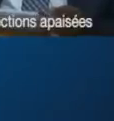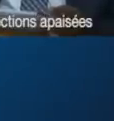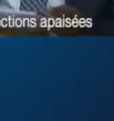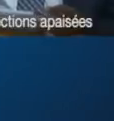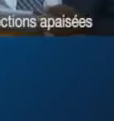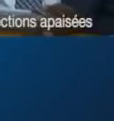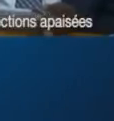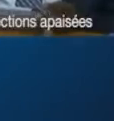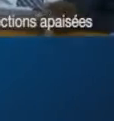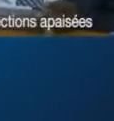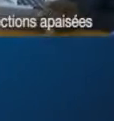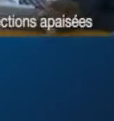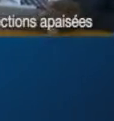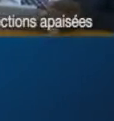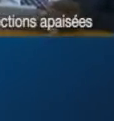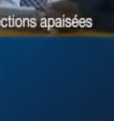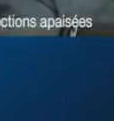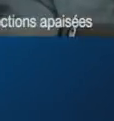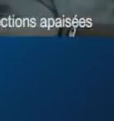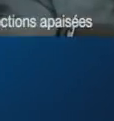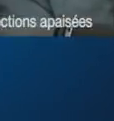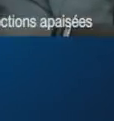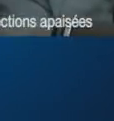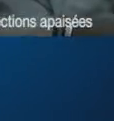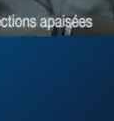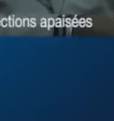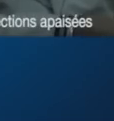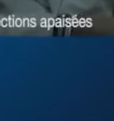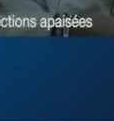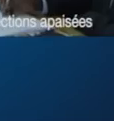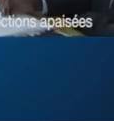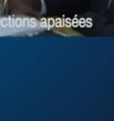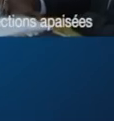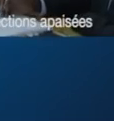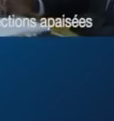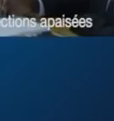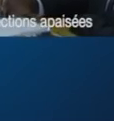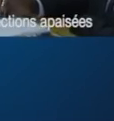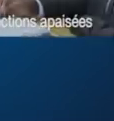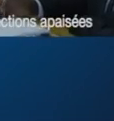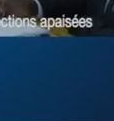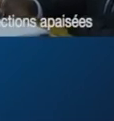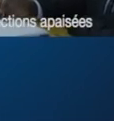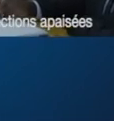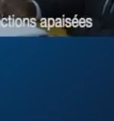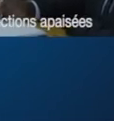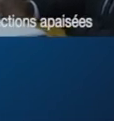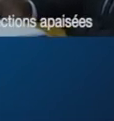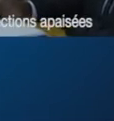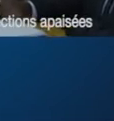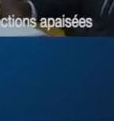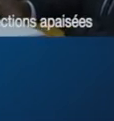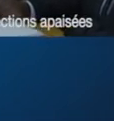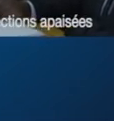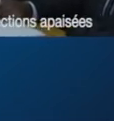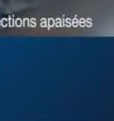débat sur des réformes pour des élections apaisées en 2015, notamment la révision de l'article 35 de la Constitution, tout